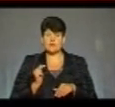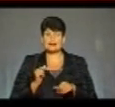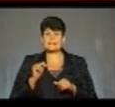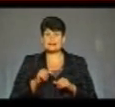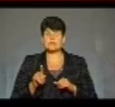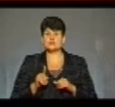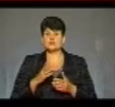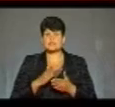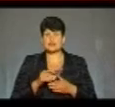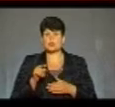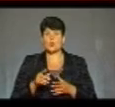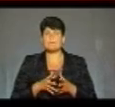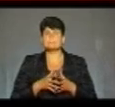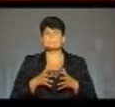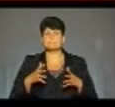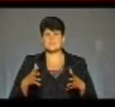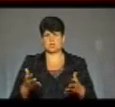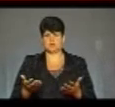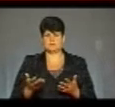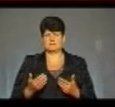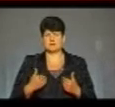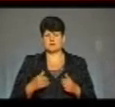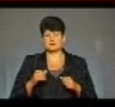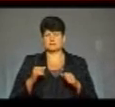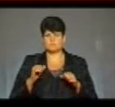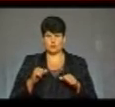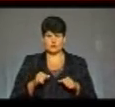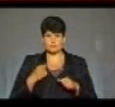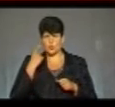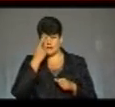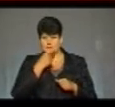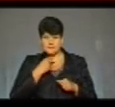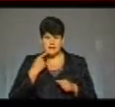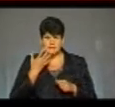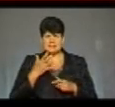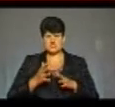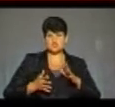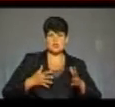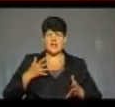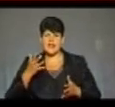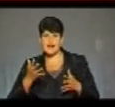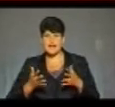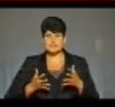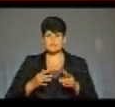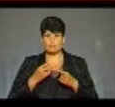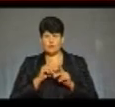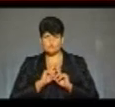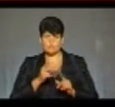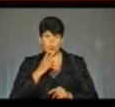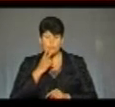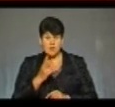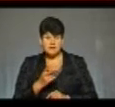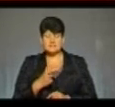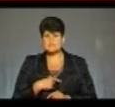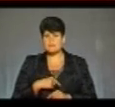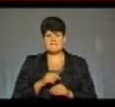що є його більшість. Це можна, мені здається, по його міміці, по його жестах, по його особливостях це побачити, що він